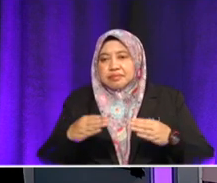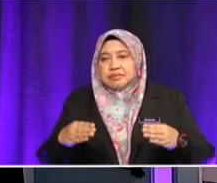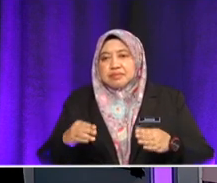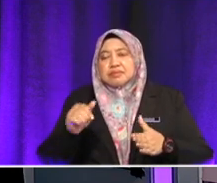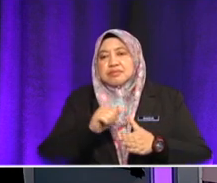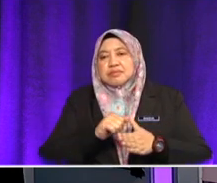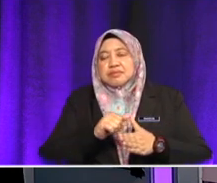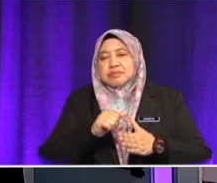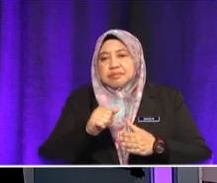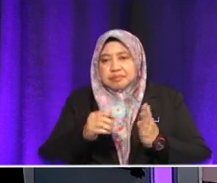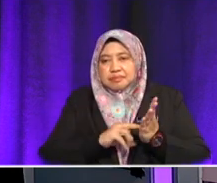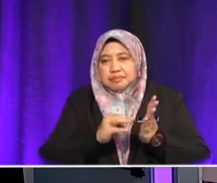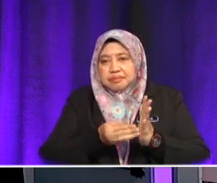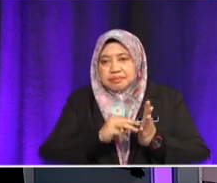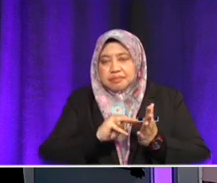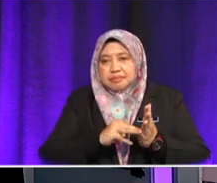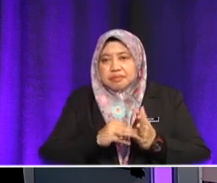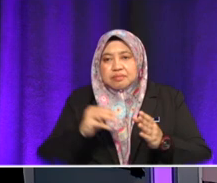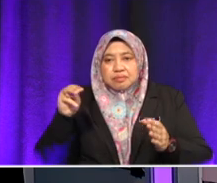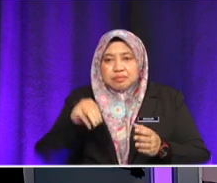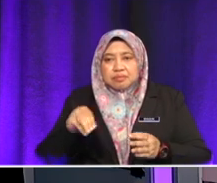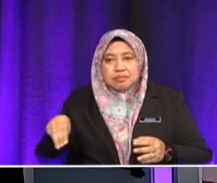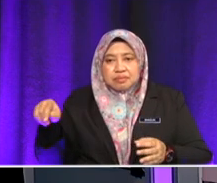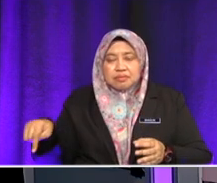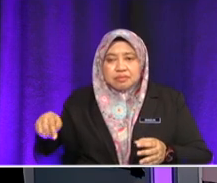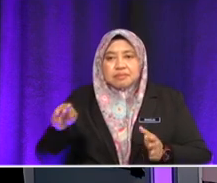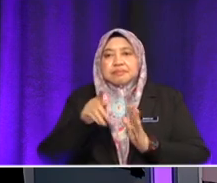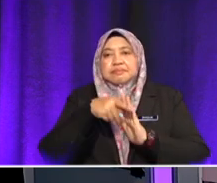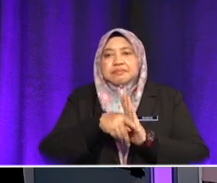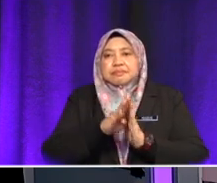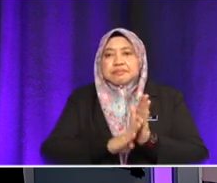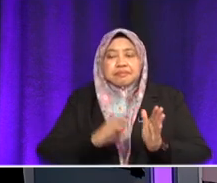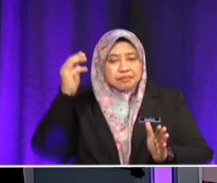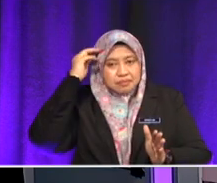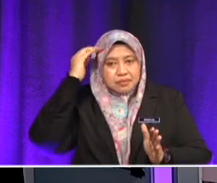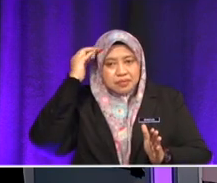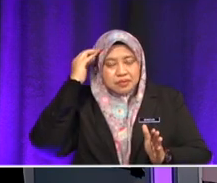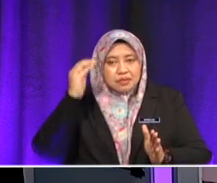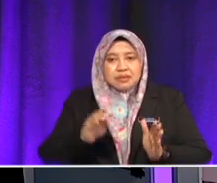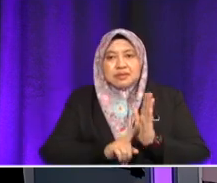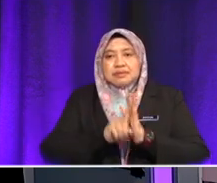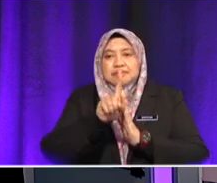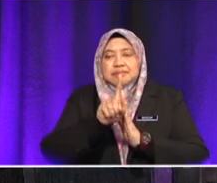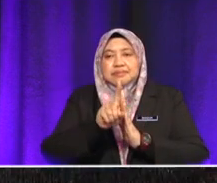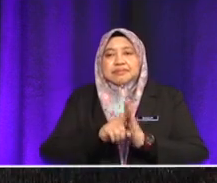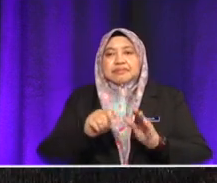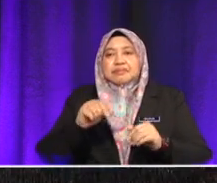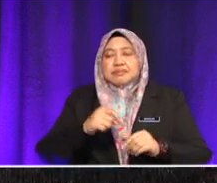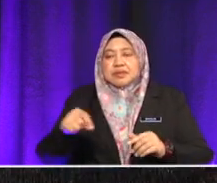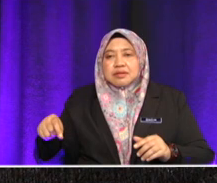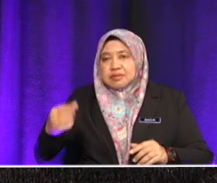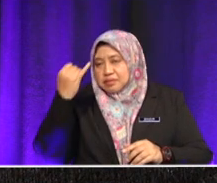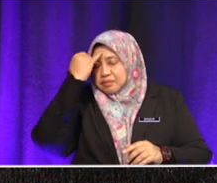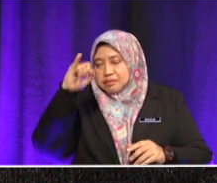biografi bermaksud murid ini mempunyai pengetahuan yang tinggi biografi ataupun biografi ini ialah penulisan tentang tokoh